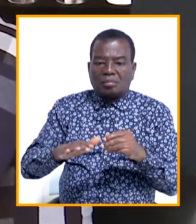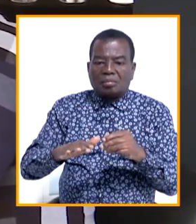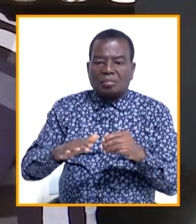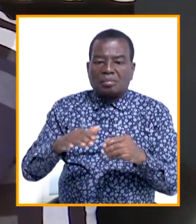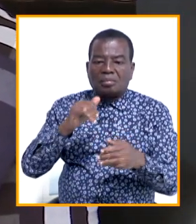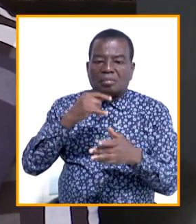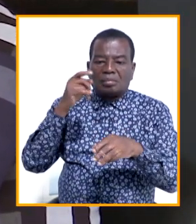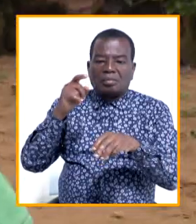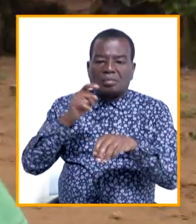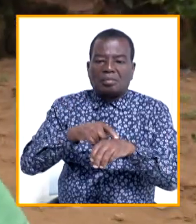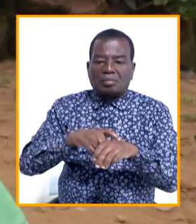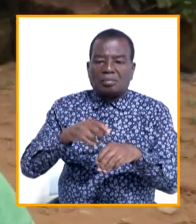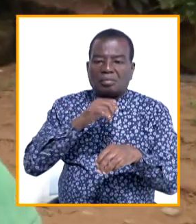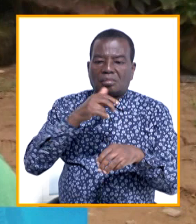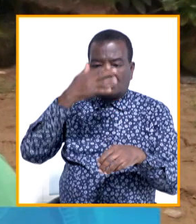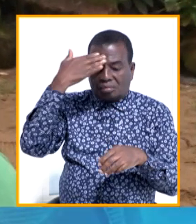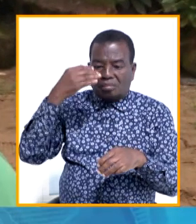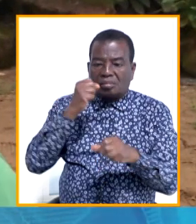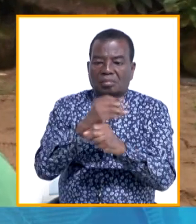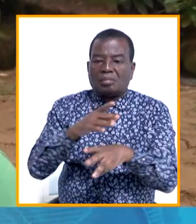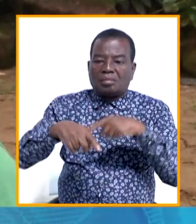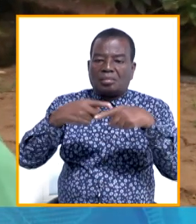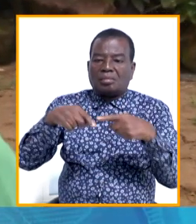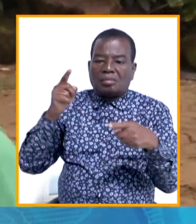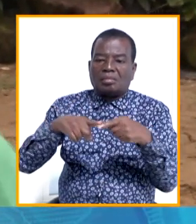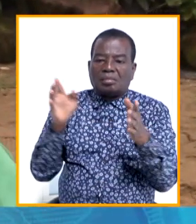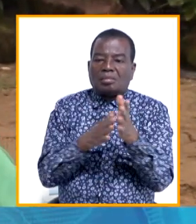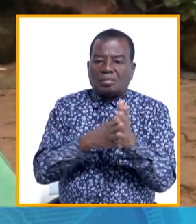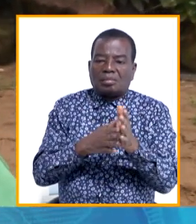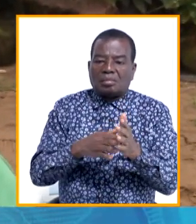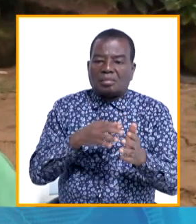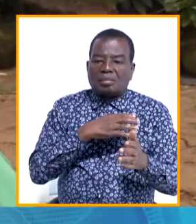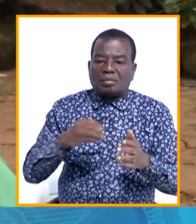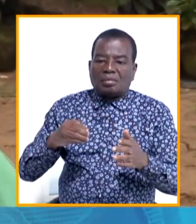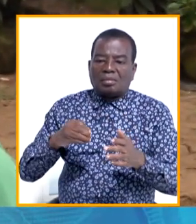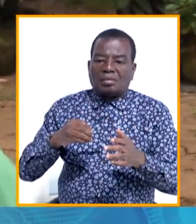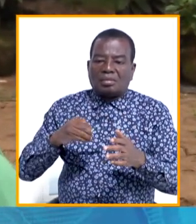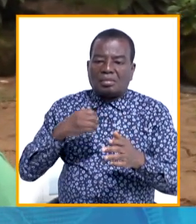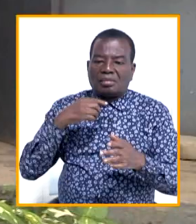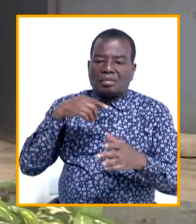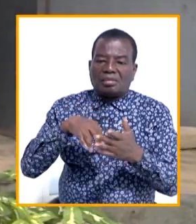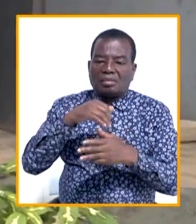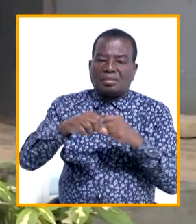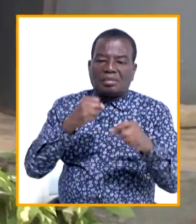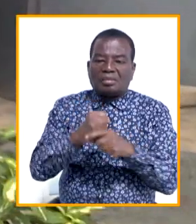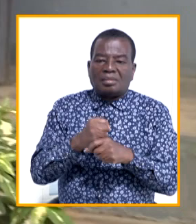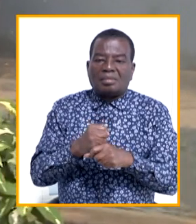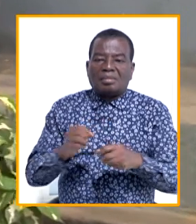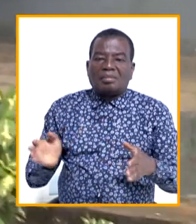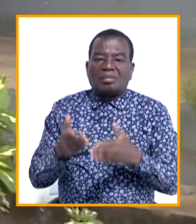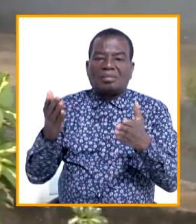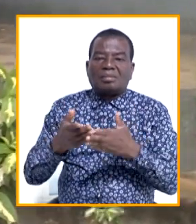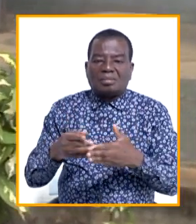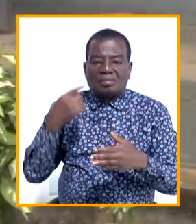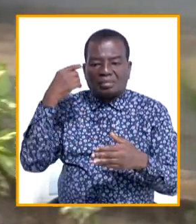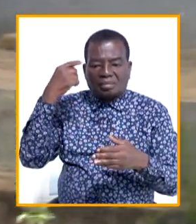inoubliable dans sa vie il est prêt à aller à l'école parti à l'école cette année motivation